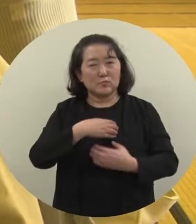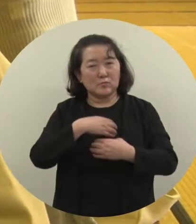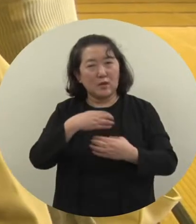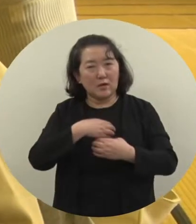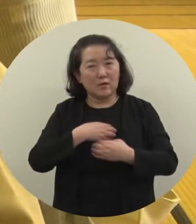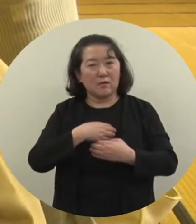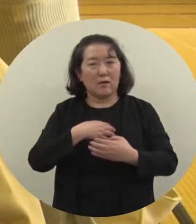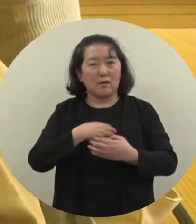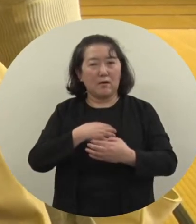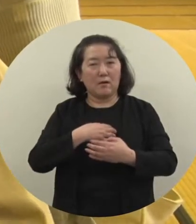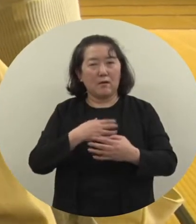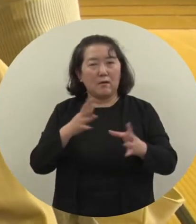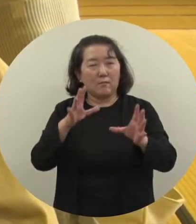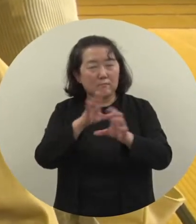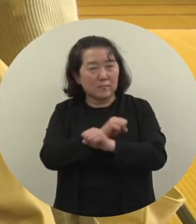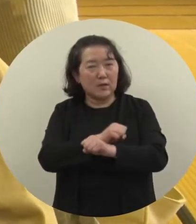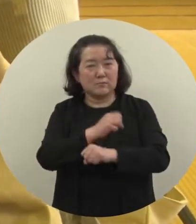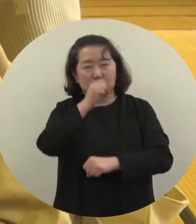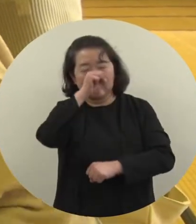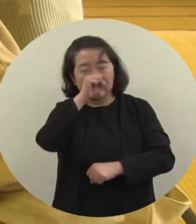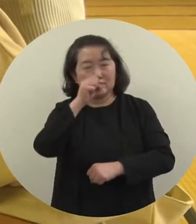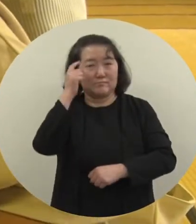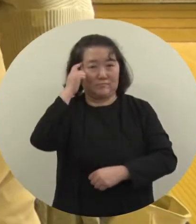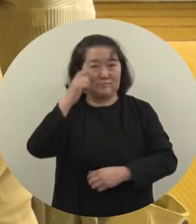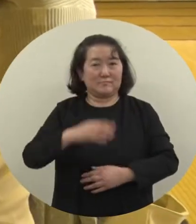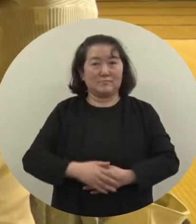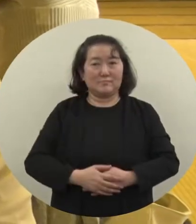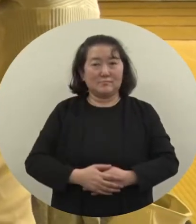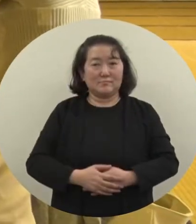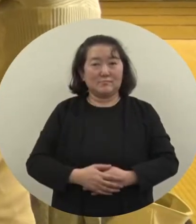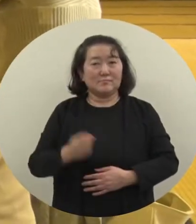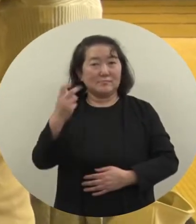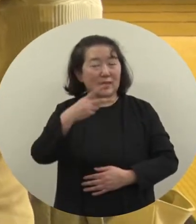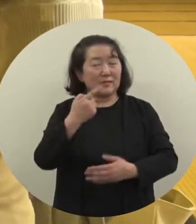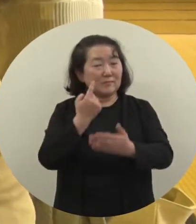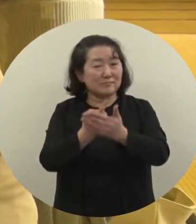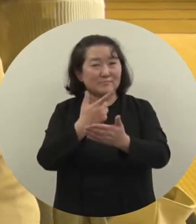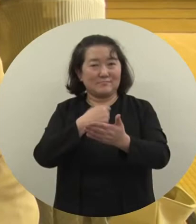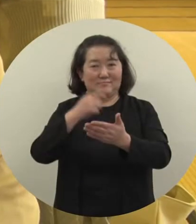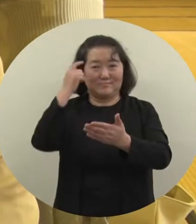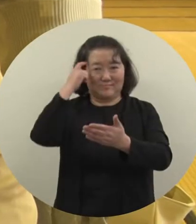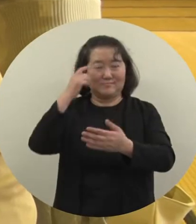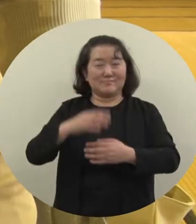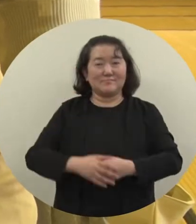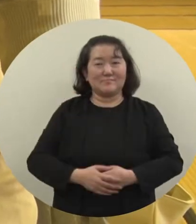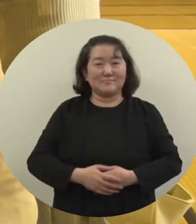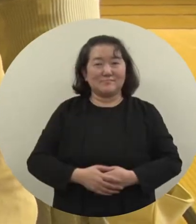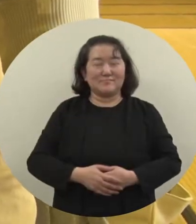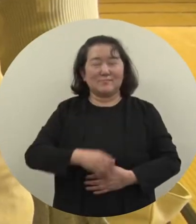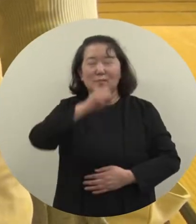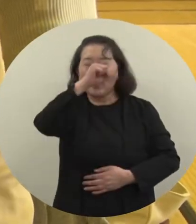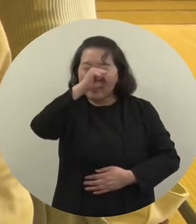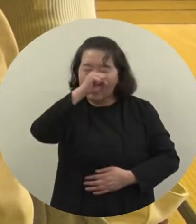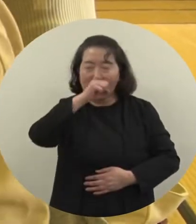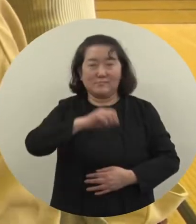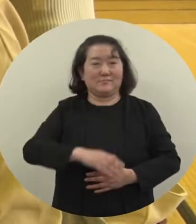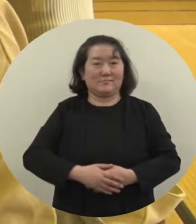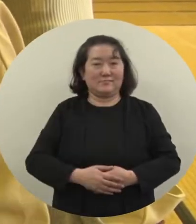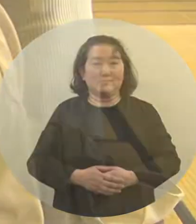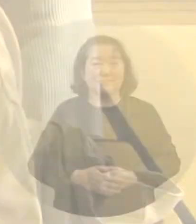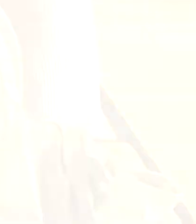かなり解消されて良かったです。また来たいなと思います。すごく良かったです。